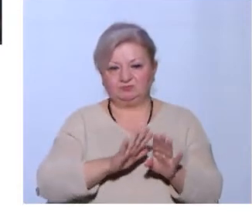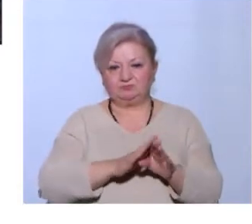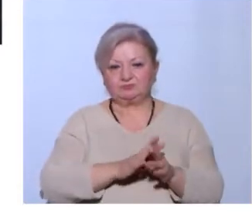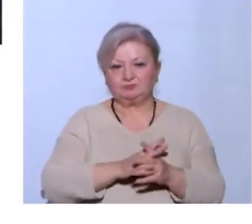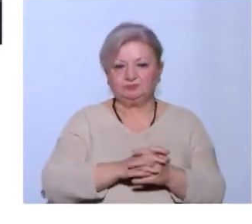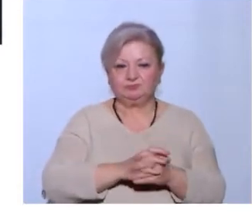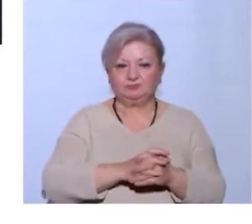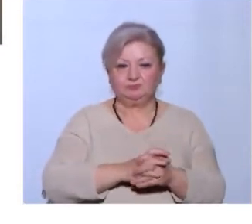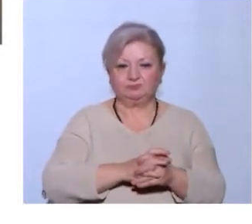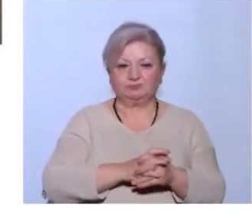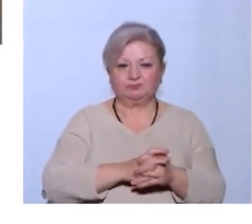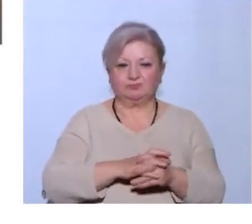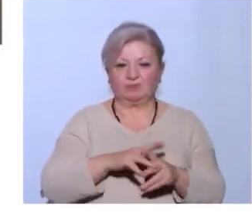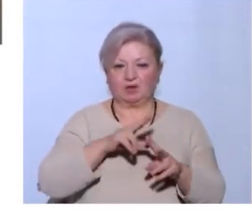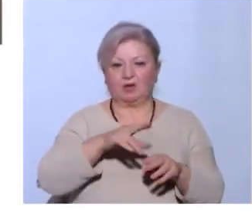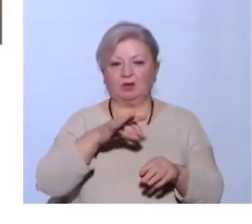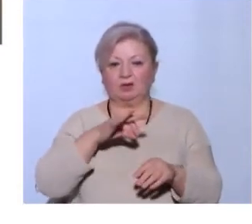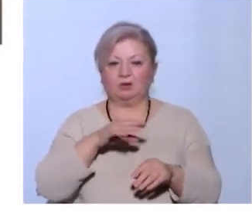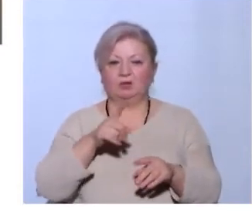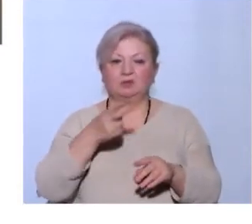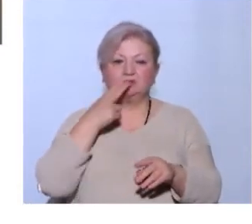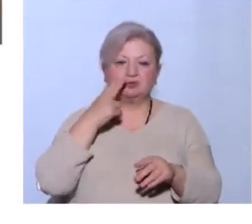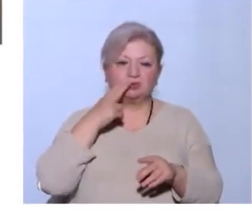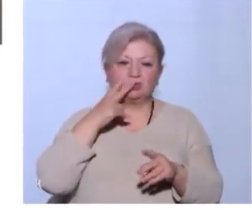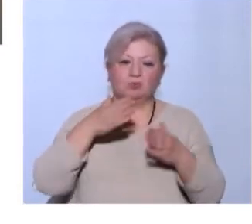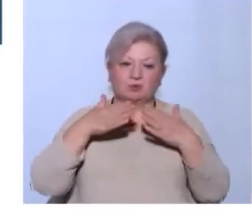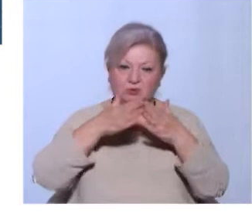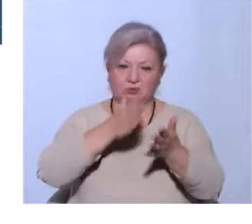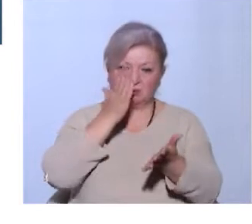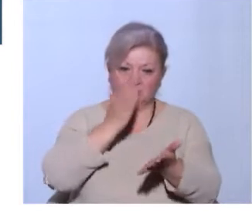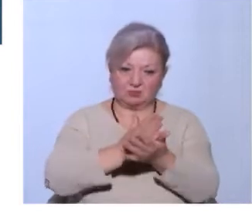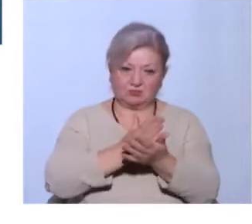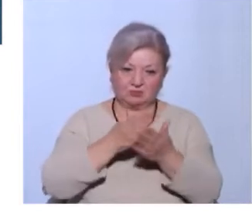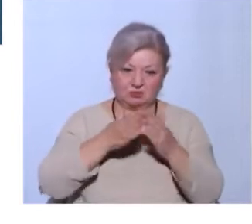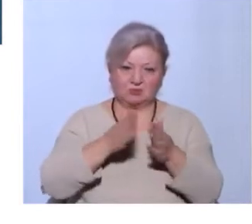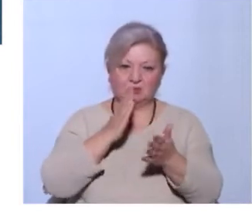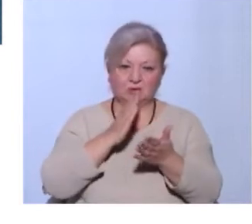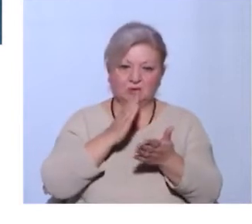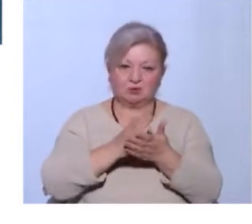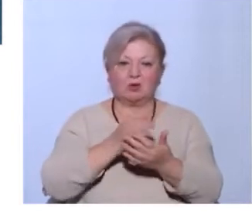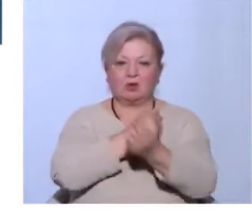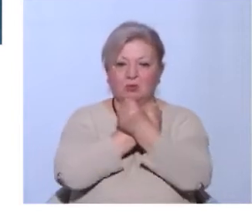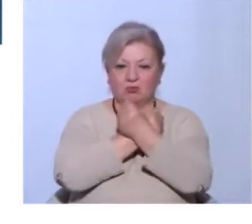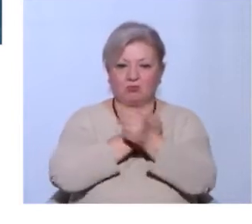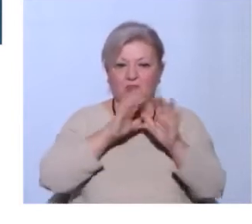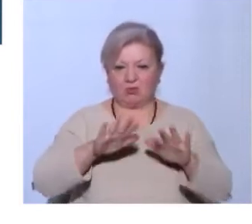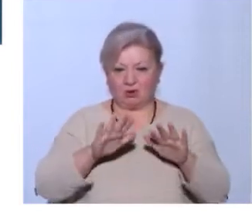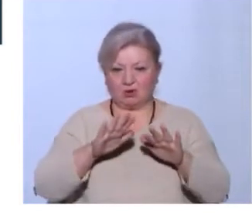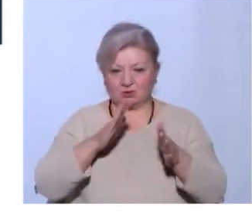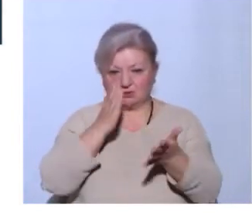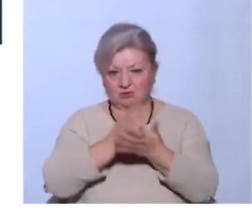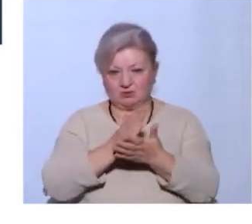არის ფოთი და ბათუმი. სოხუმი ნავსადგურია, სოხუმი არის საკურორტო ქალაქი